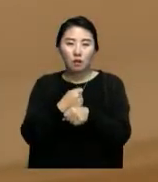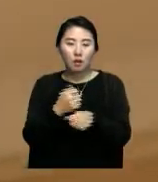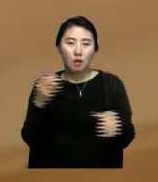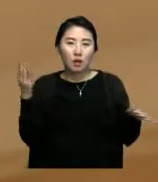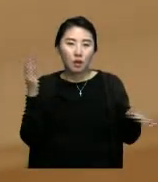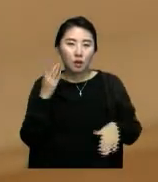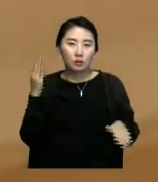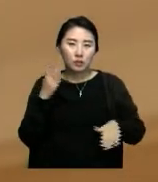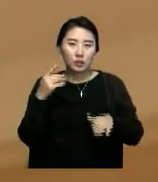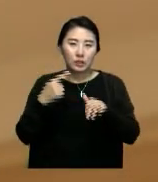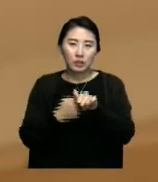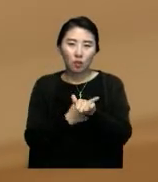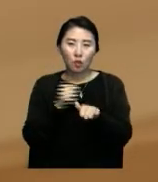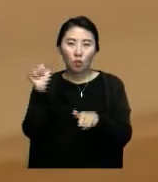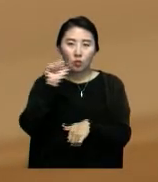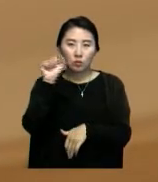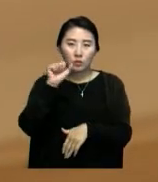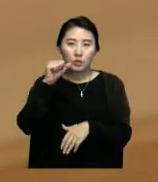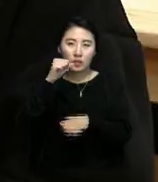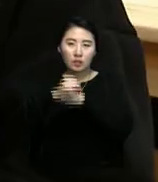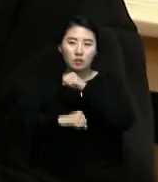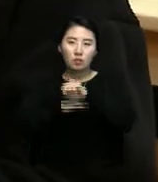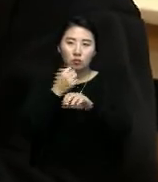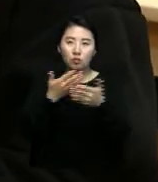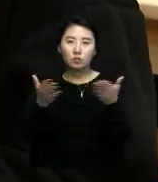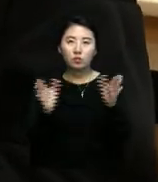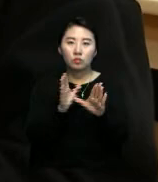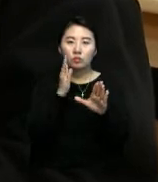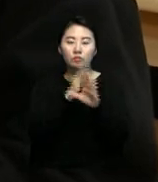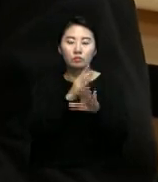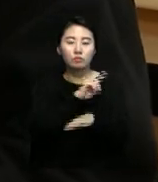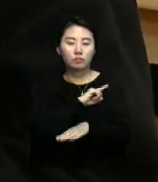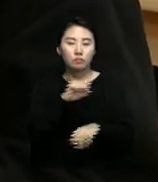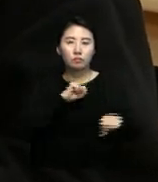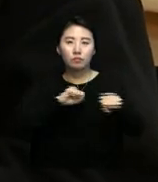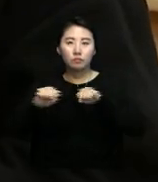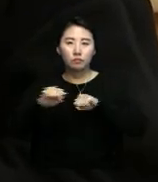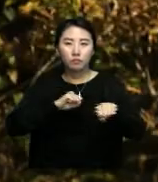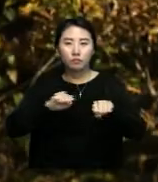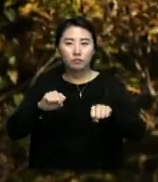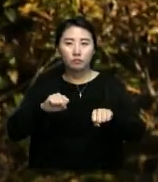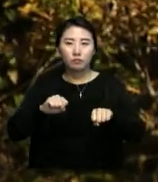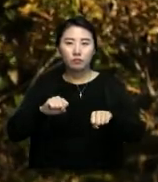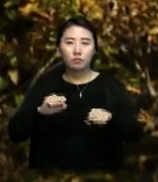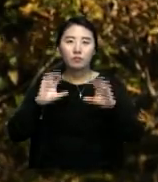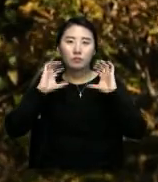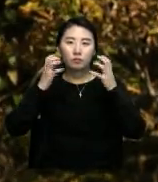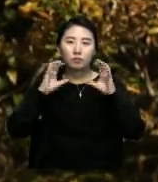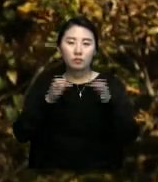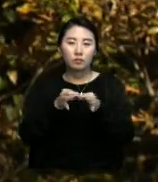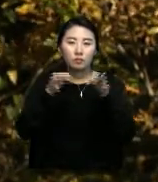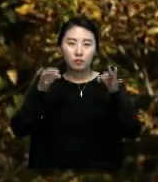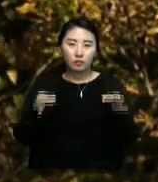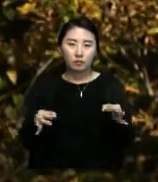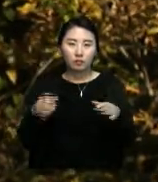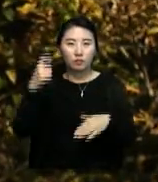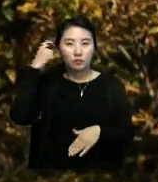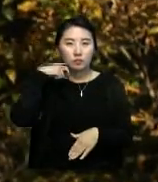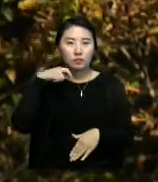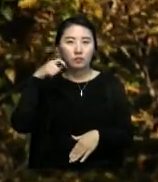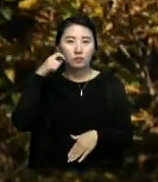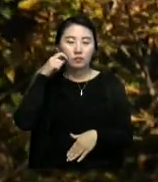학생들이 자발적으로 만든 50개 자율 동아리 중에서도 가장 활발하게 활동합니다. 애들이 그동안에는 좀덜